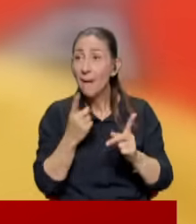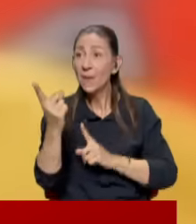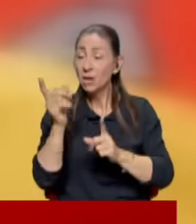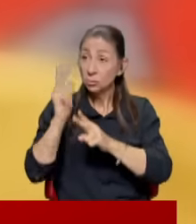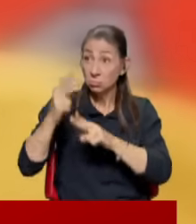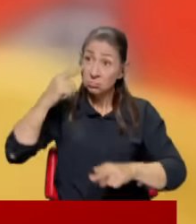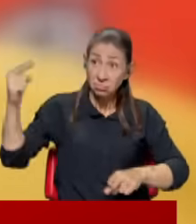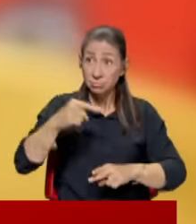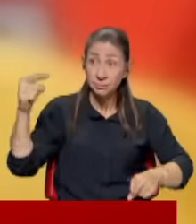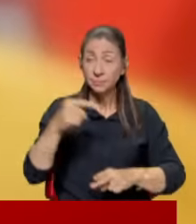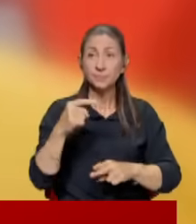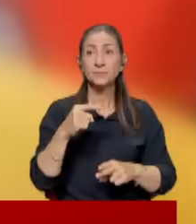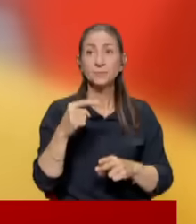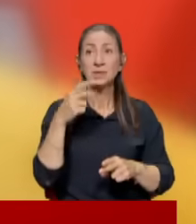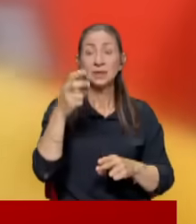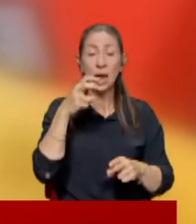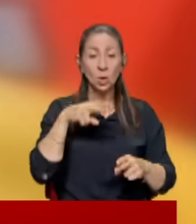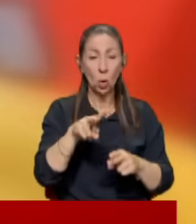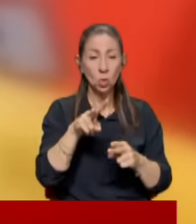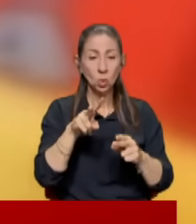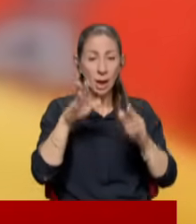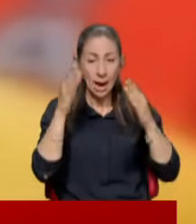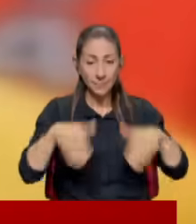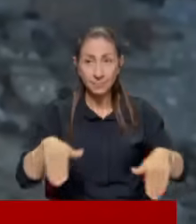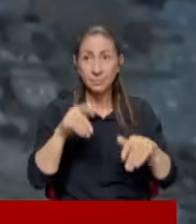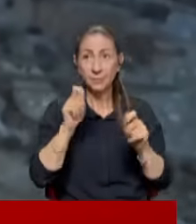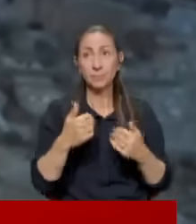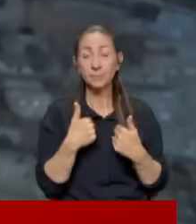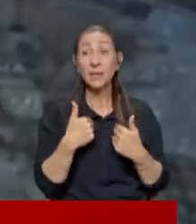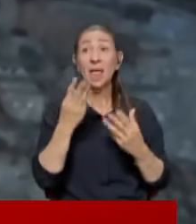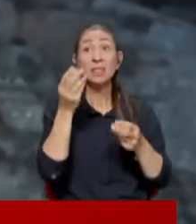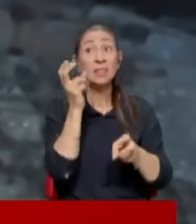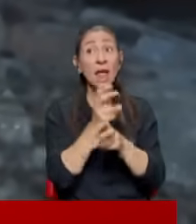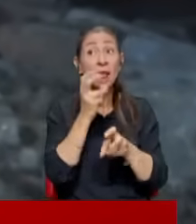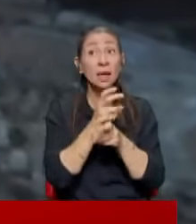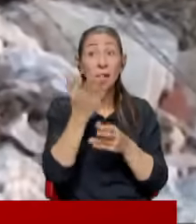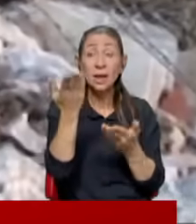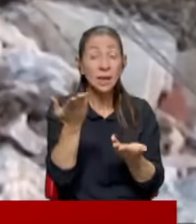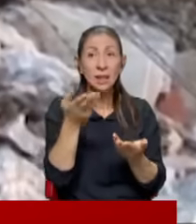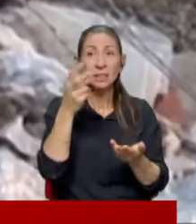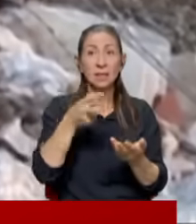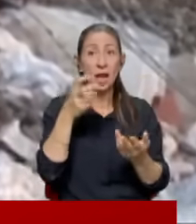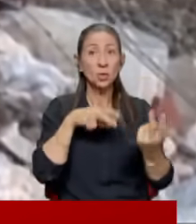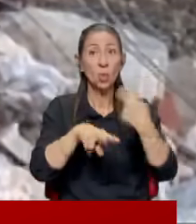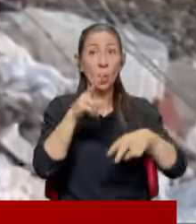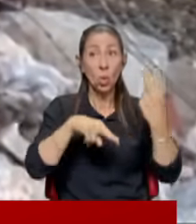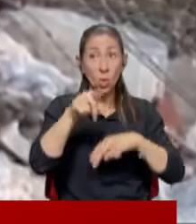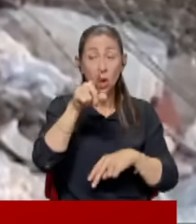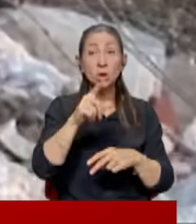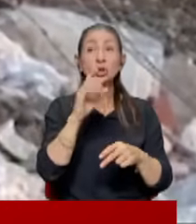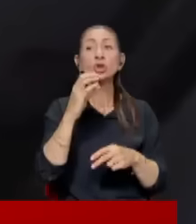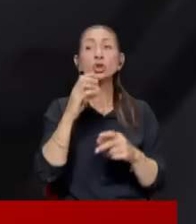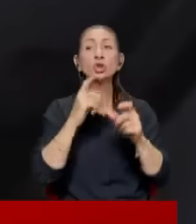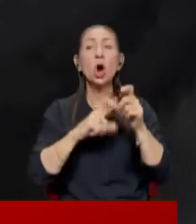vererek tren yolu akışının kapatılmasını sağladım. En tehlikeli noktalardan biri de tren menfezleri.